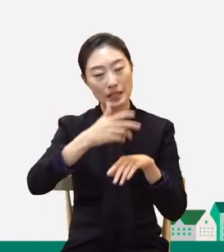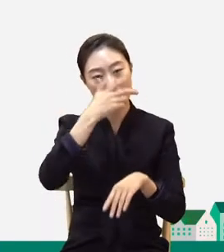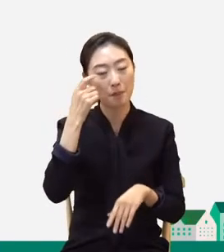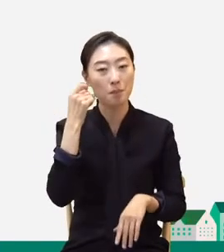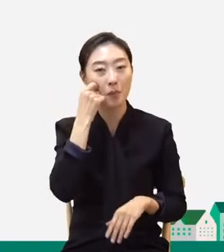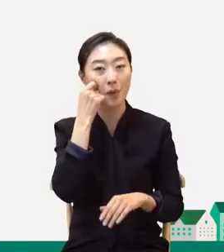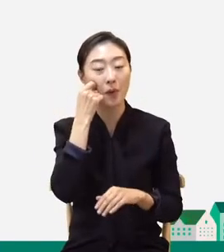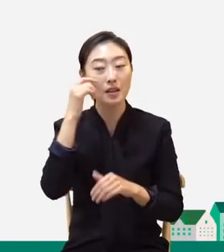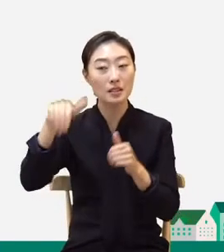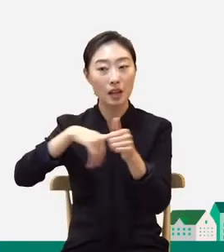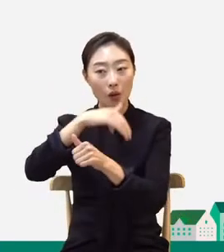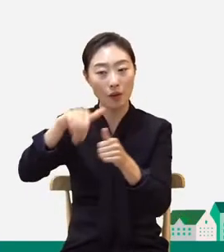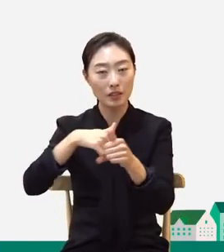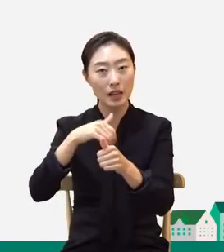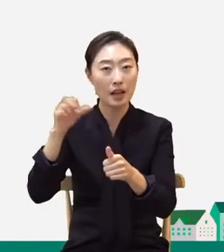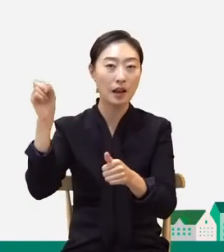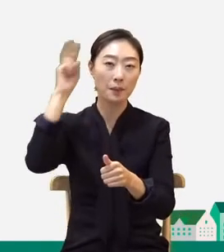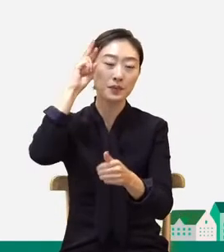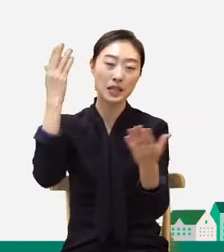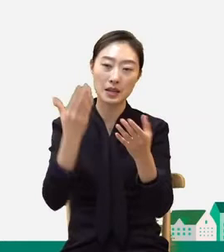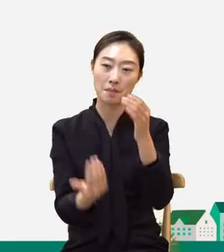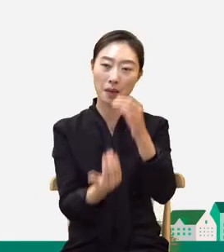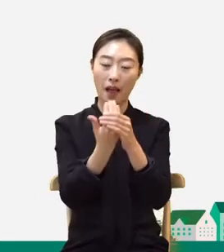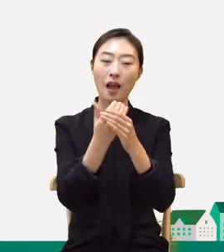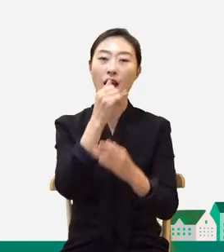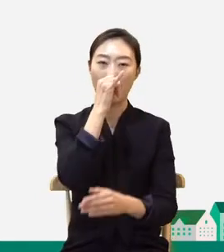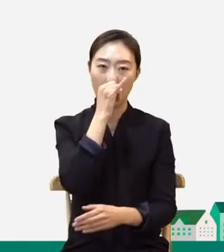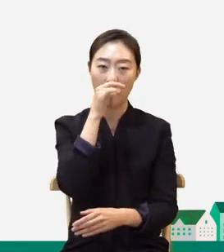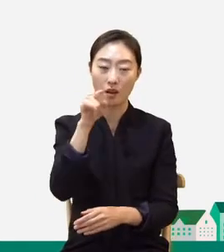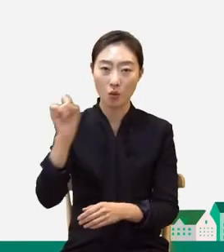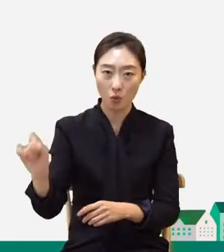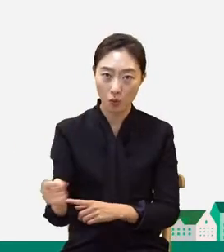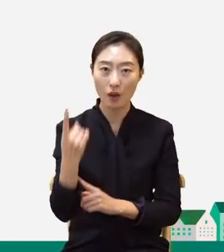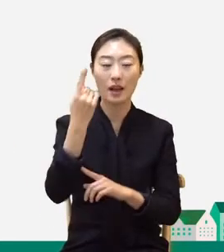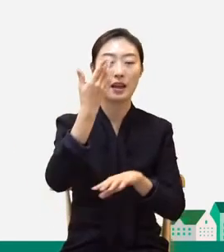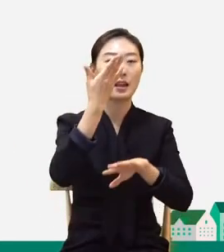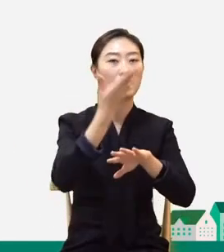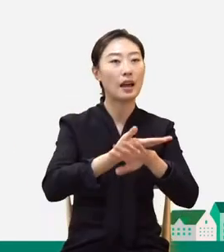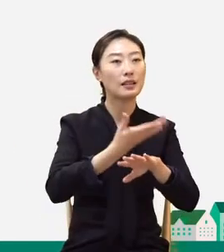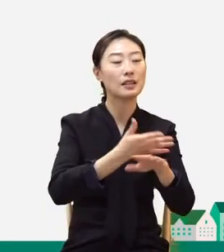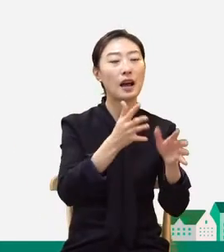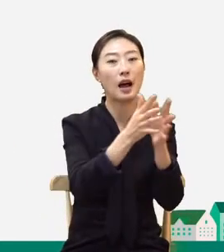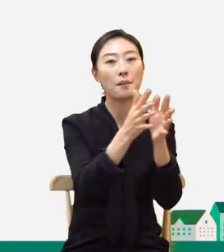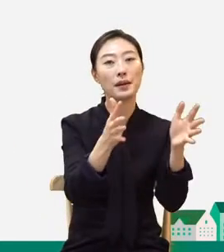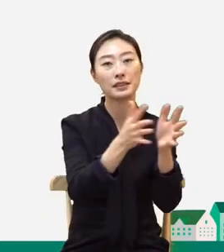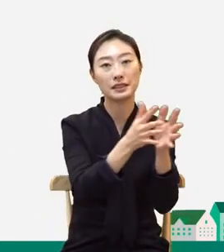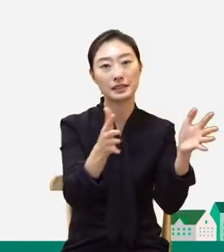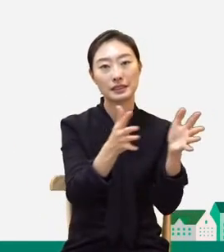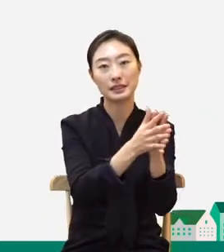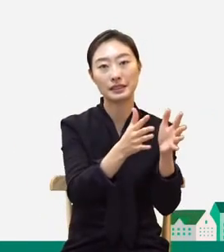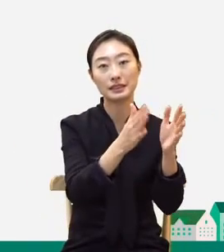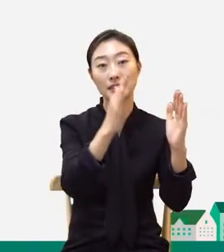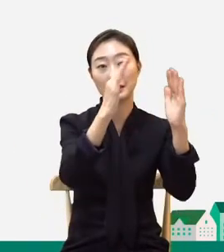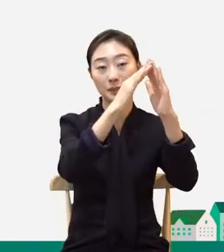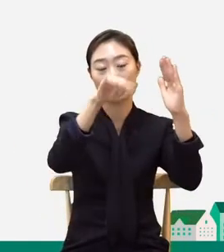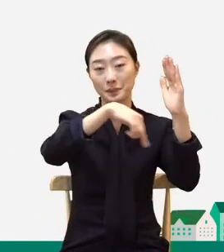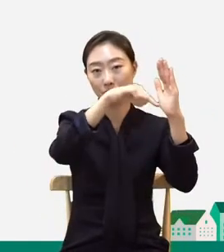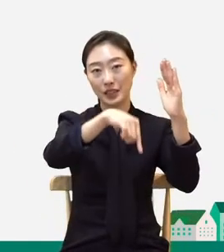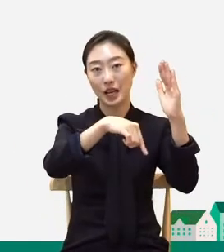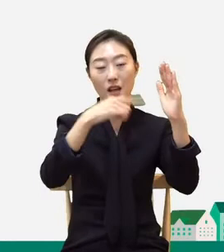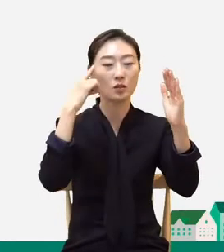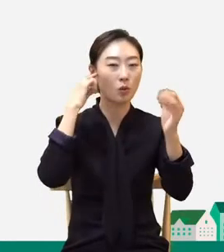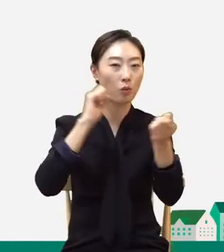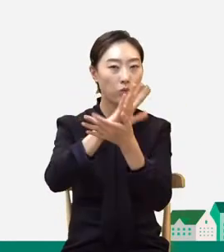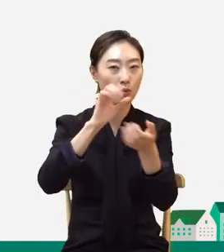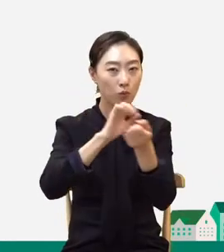못하는 상태에서 도전적 행동들이 있고 또 그것들로 인해서 다른 이제 아파트 형태의 주거였는데 그런 이제 소음이나